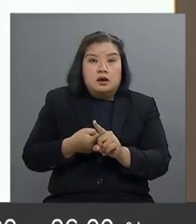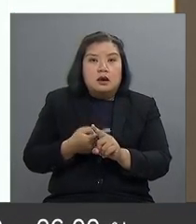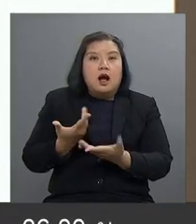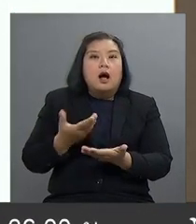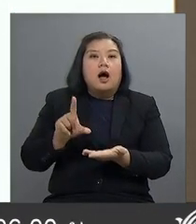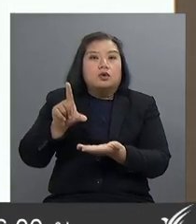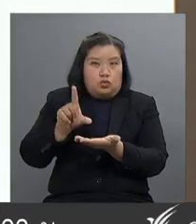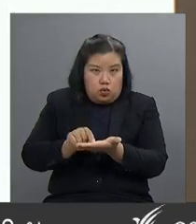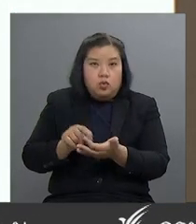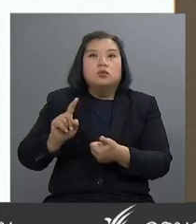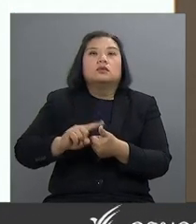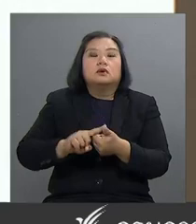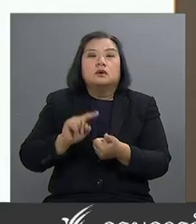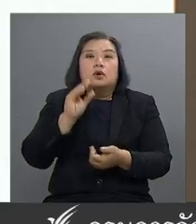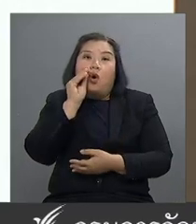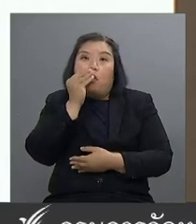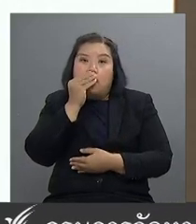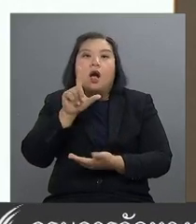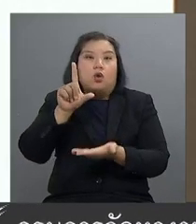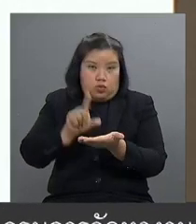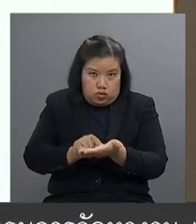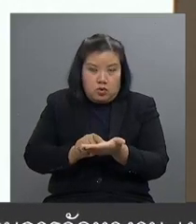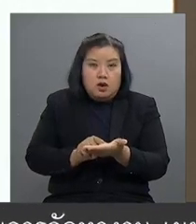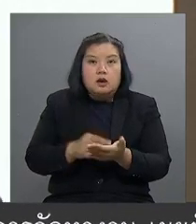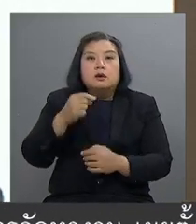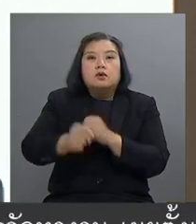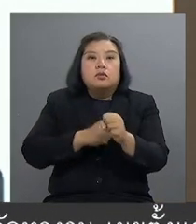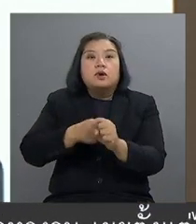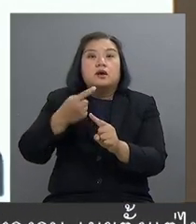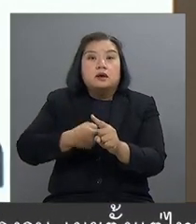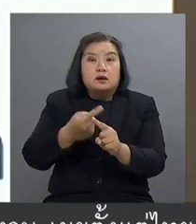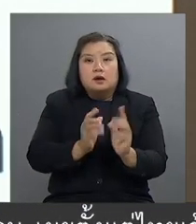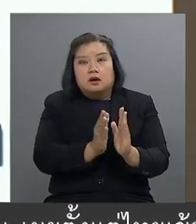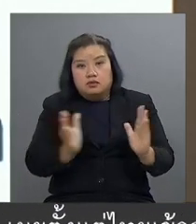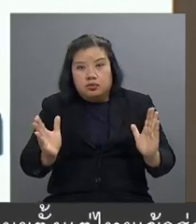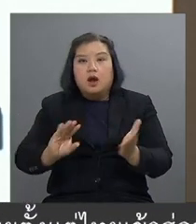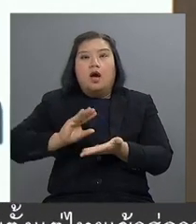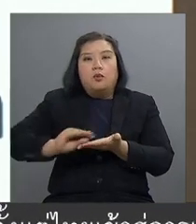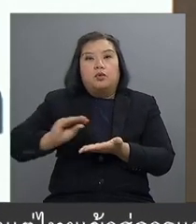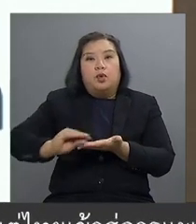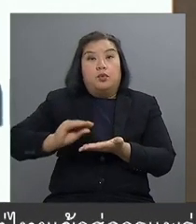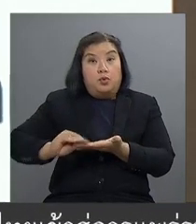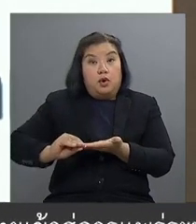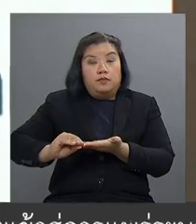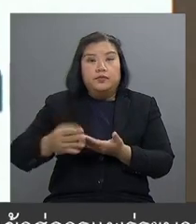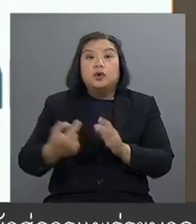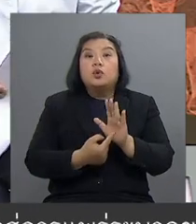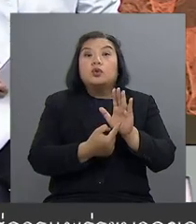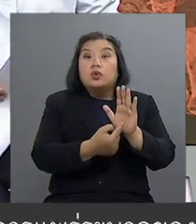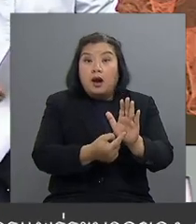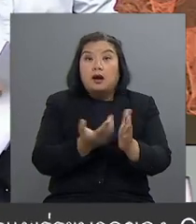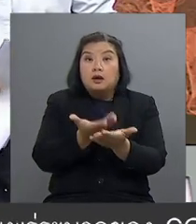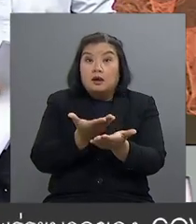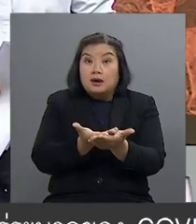เพิ่มจำนวนค่างวดก็ได้นะคะเรามาลองดูตัวอย่างกันว่าหนี้สินเชื่อแต่ละประเภทนั้น